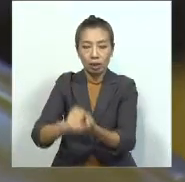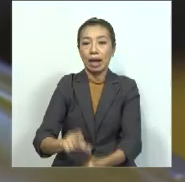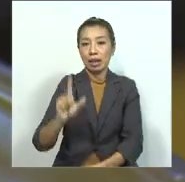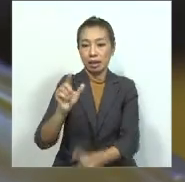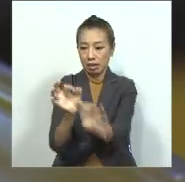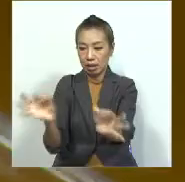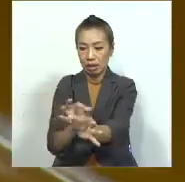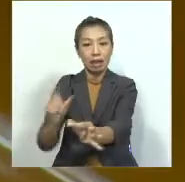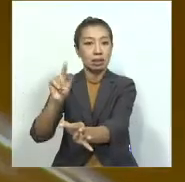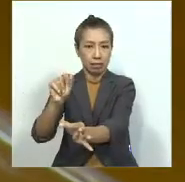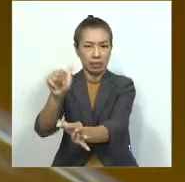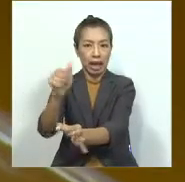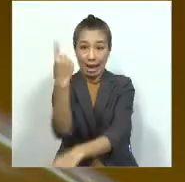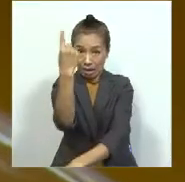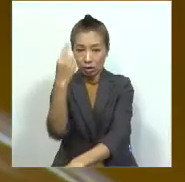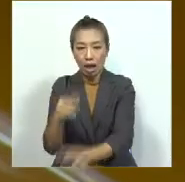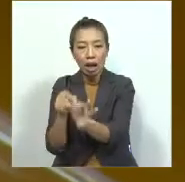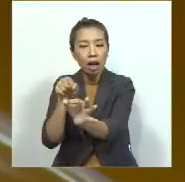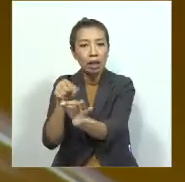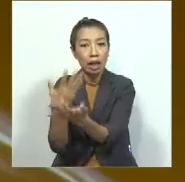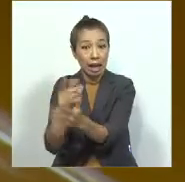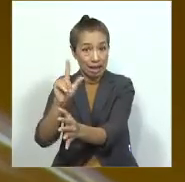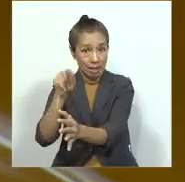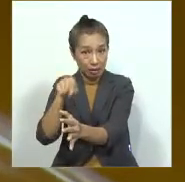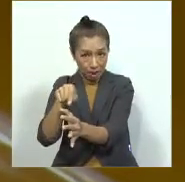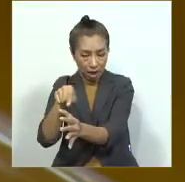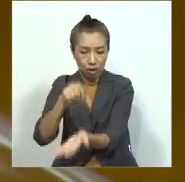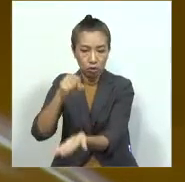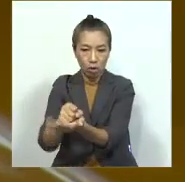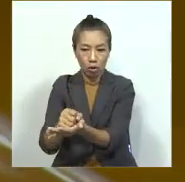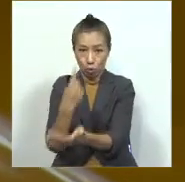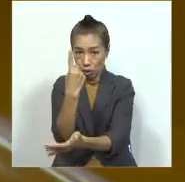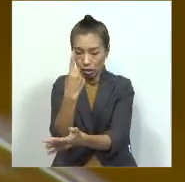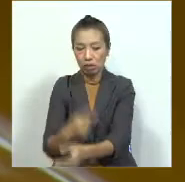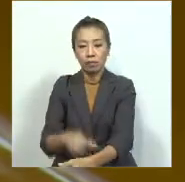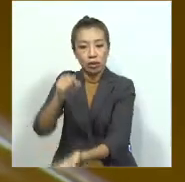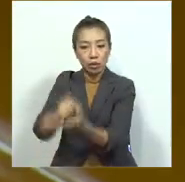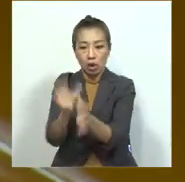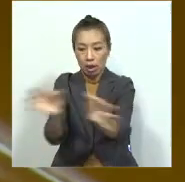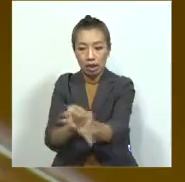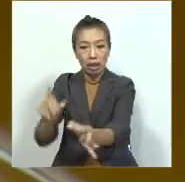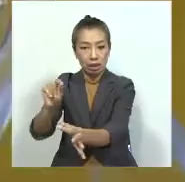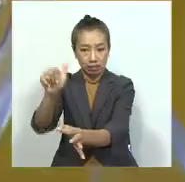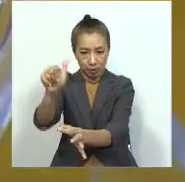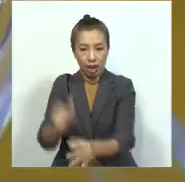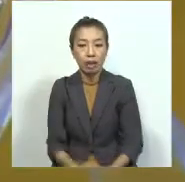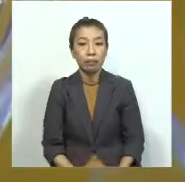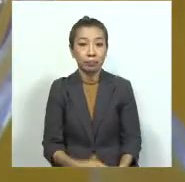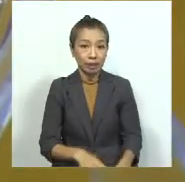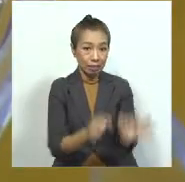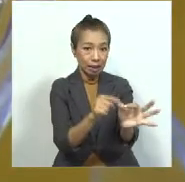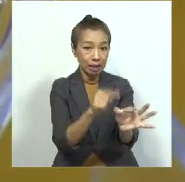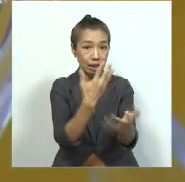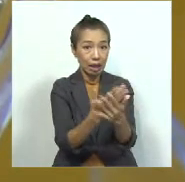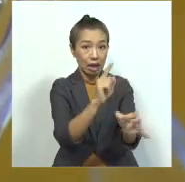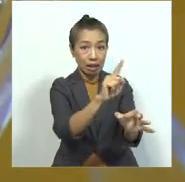ญต่อคนนะครับชนิดเดียวเท่านั้นนะครับที่จองได้20เหรียญต่อคนรวมถึงเหรียญที่ระลึกชนิดแพลตินัมเนี่ยนะครับราคาเหรียญละ1ล้านบ